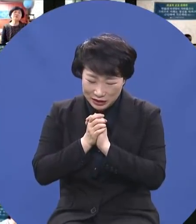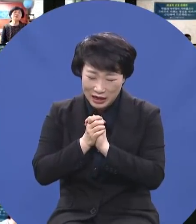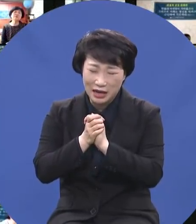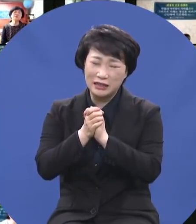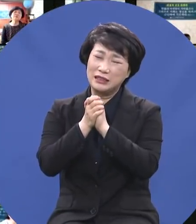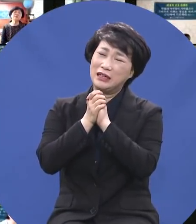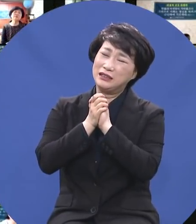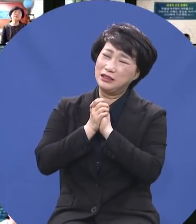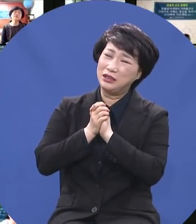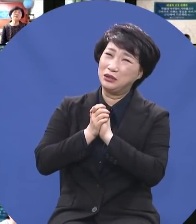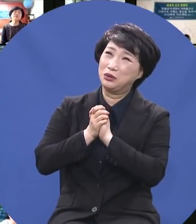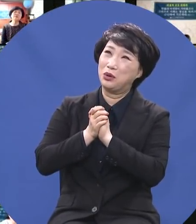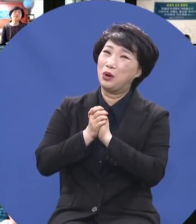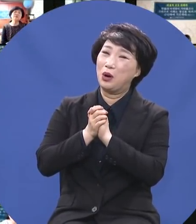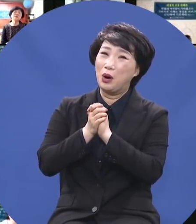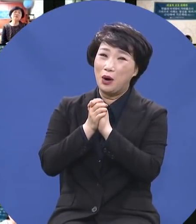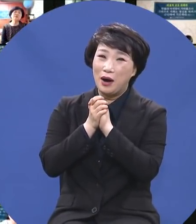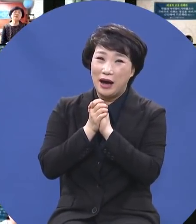누군가